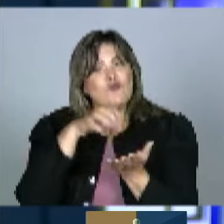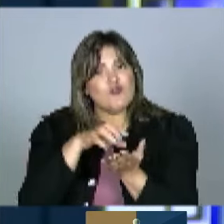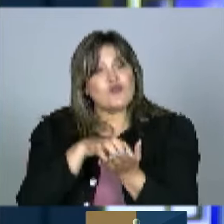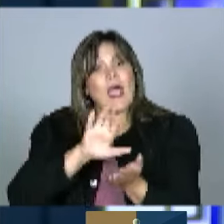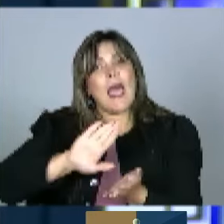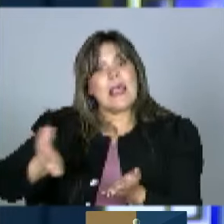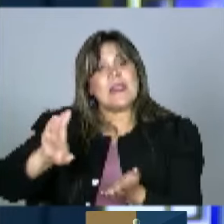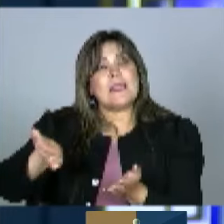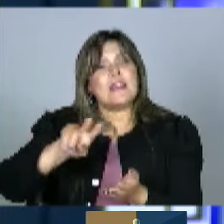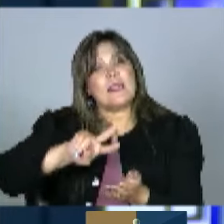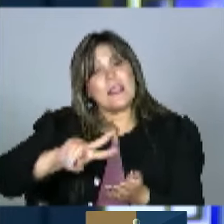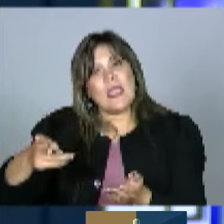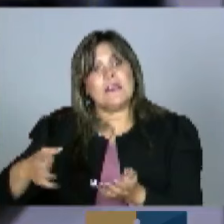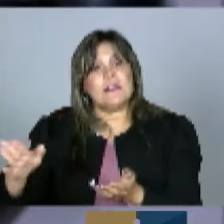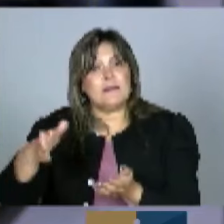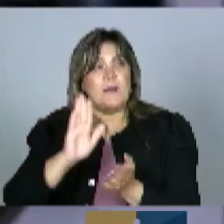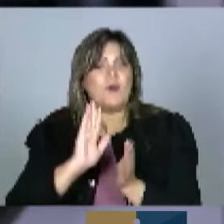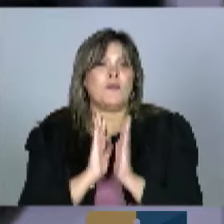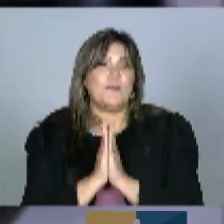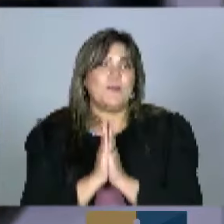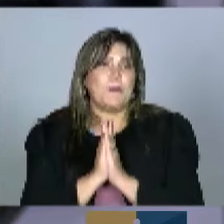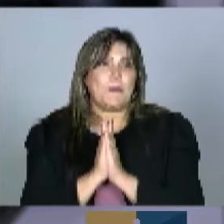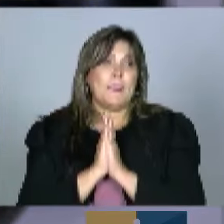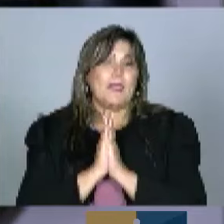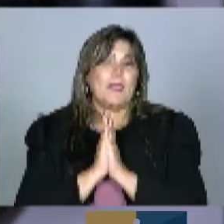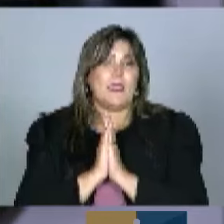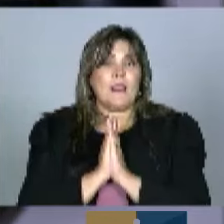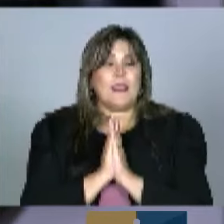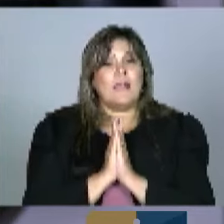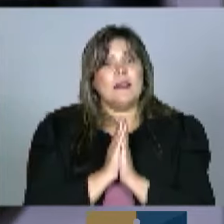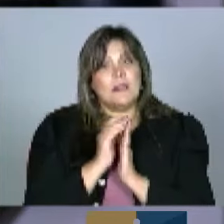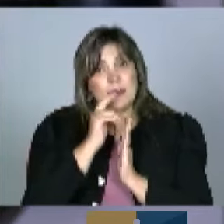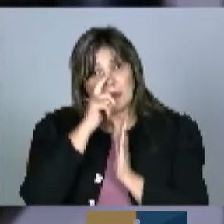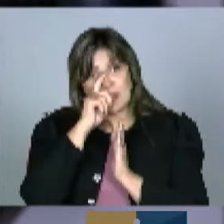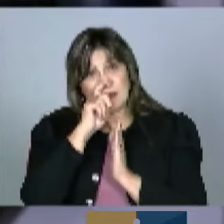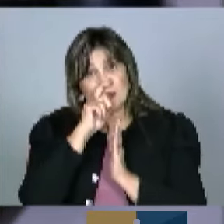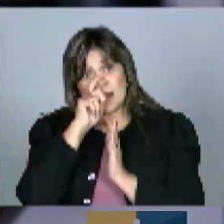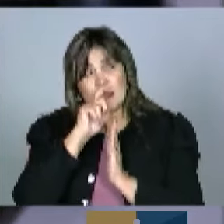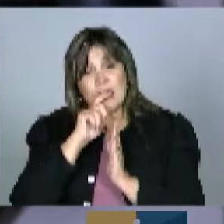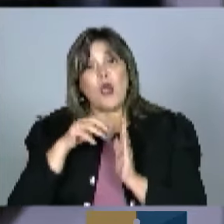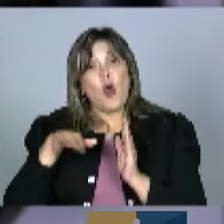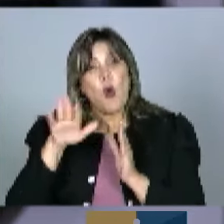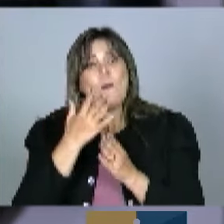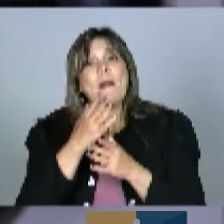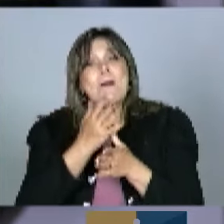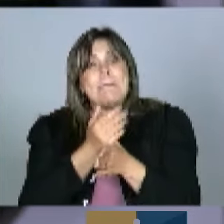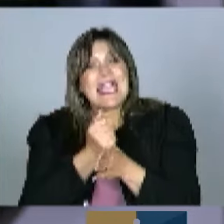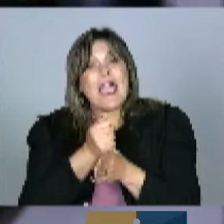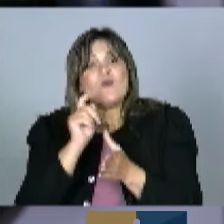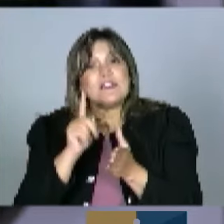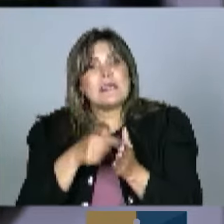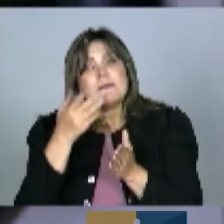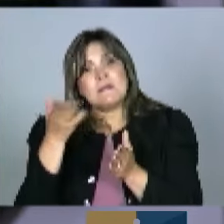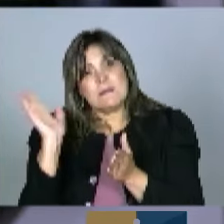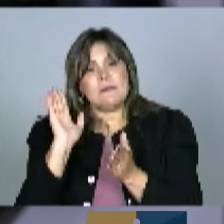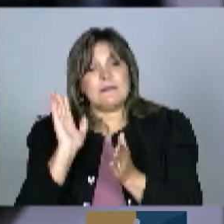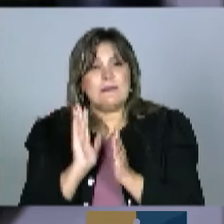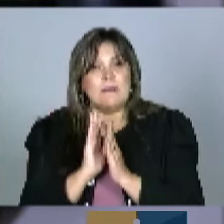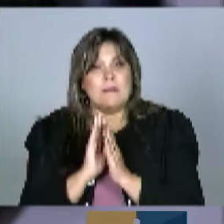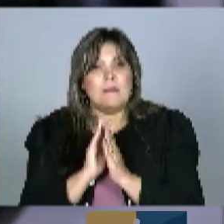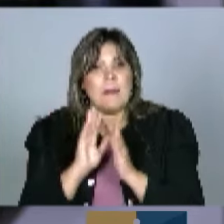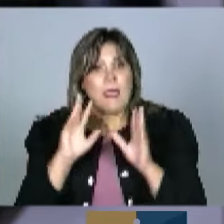وعياله يعني انتقلوا لشقق اس متجوزين من الاول متجوزين من الاول خالص